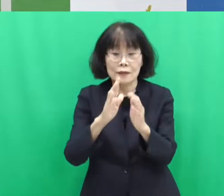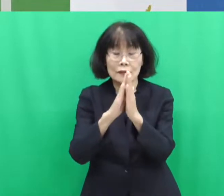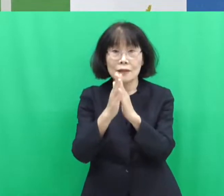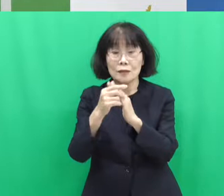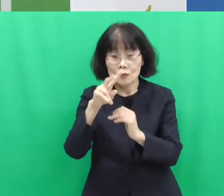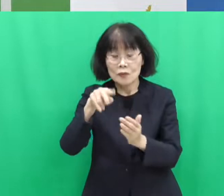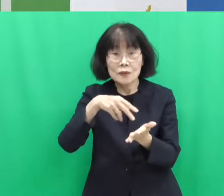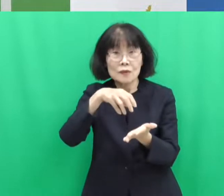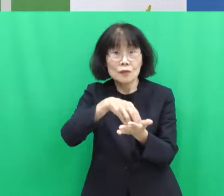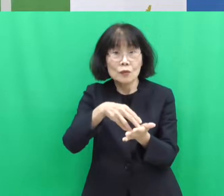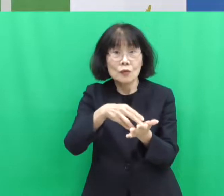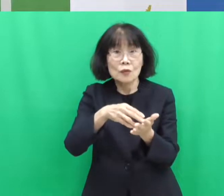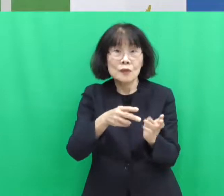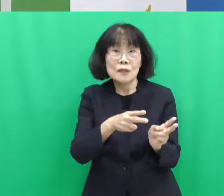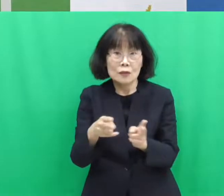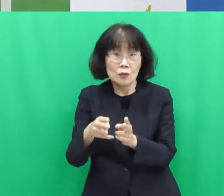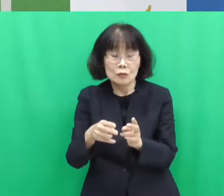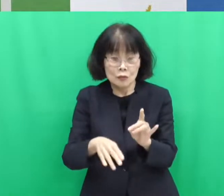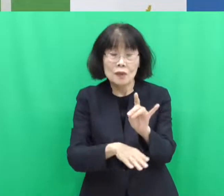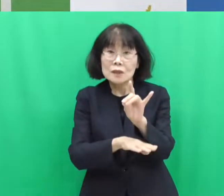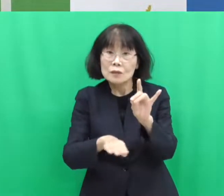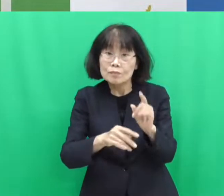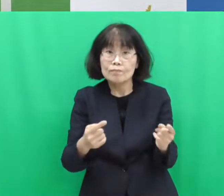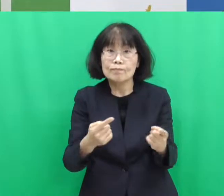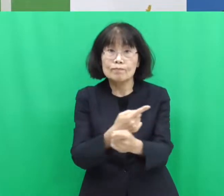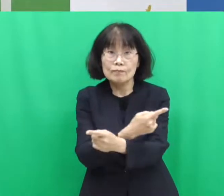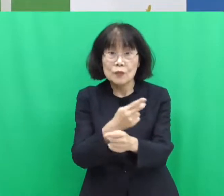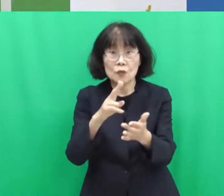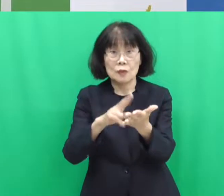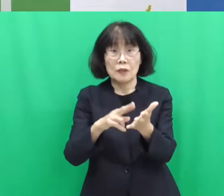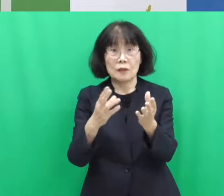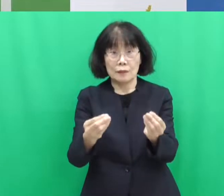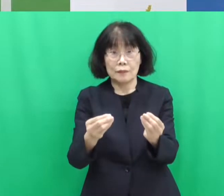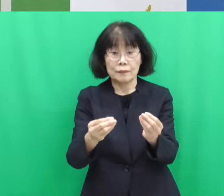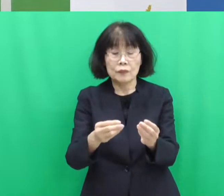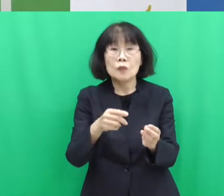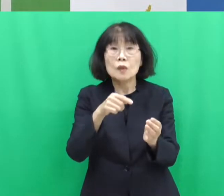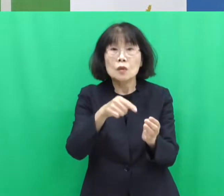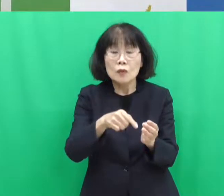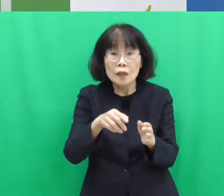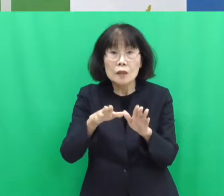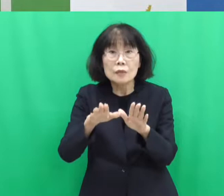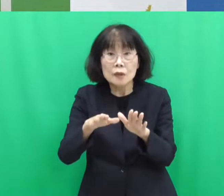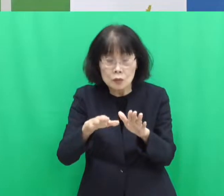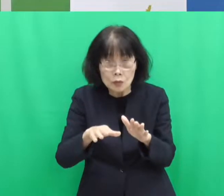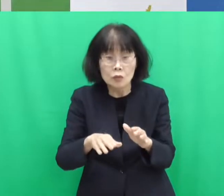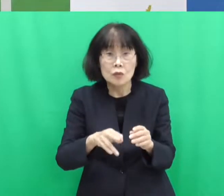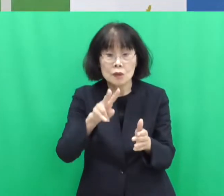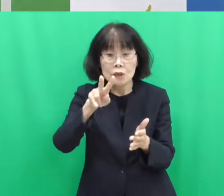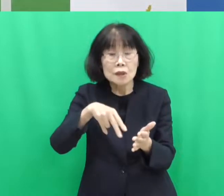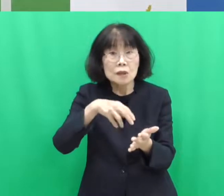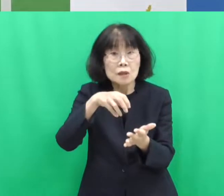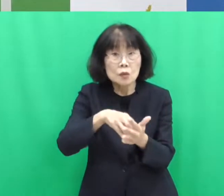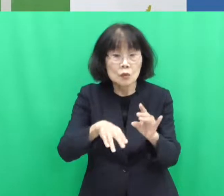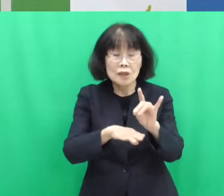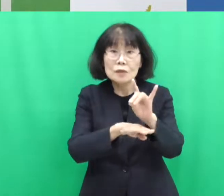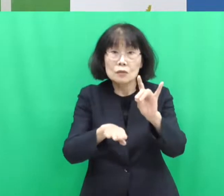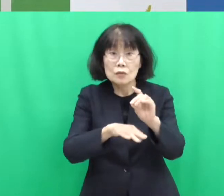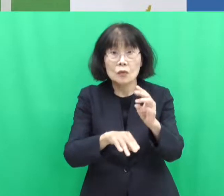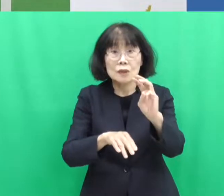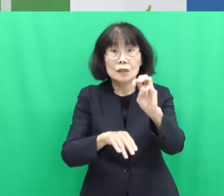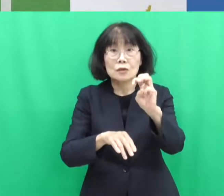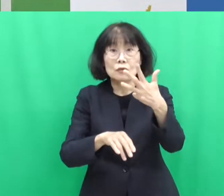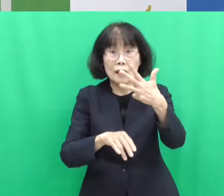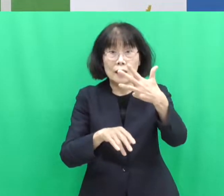証制度の基準を改定することにいたしました。今回の改定は現行の認証基準37項目